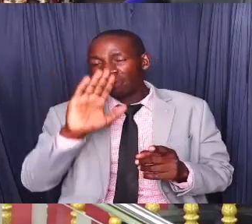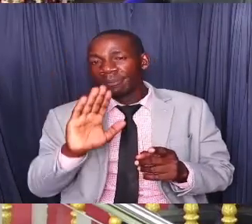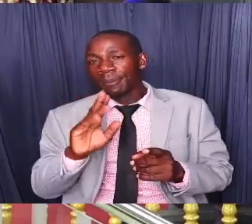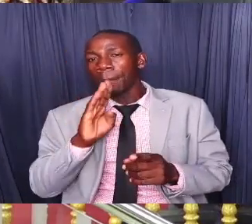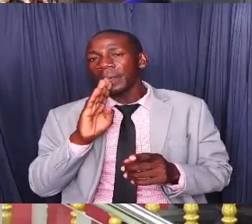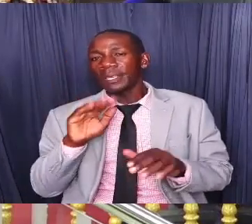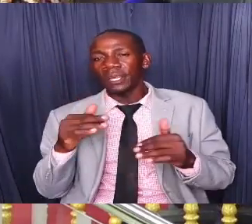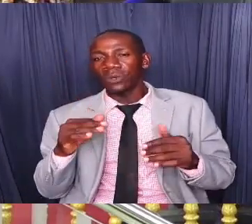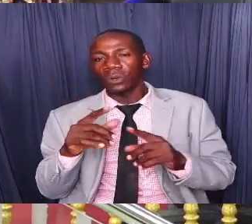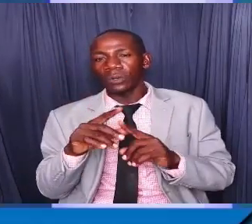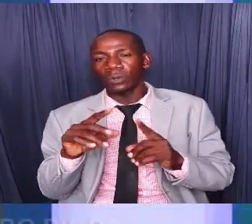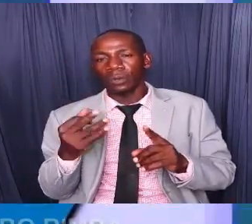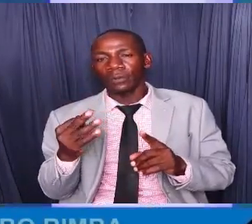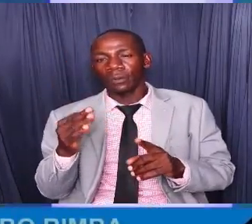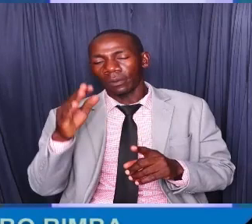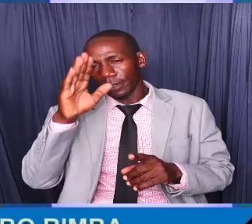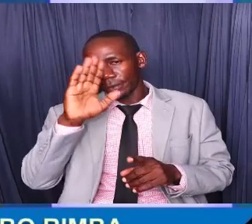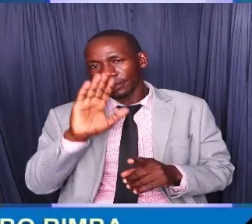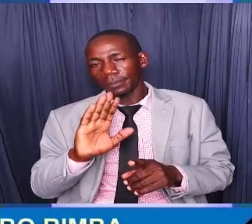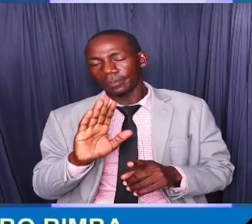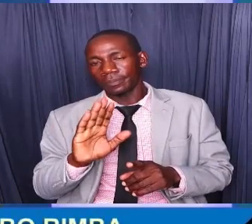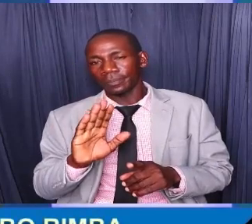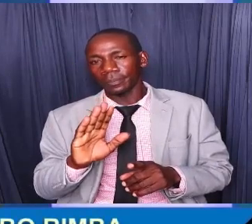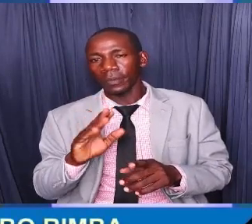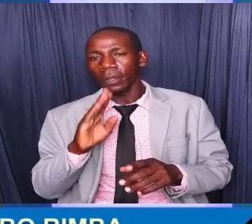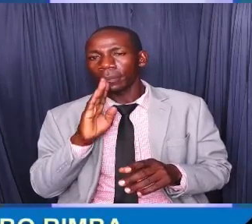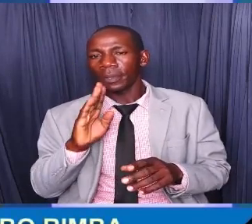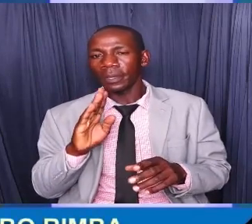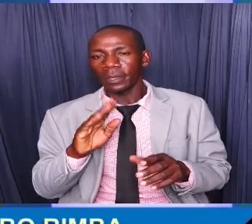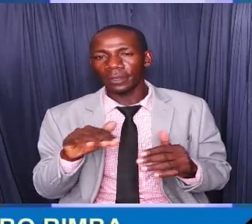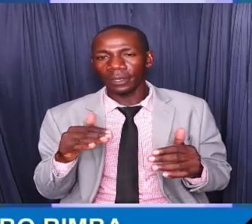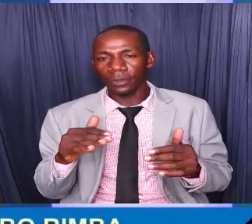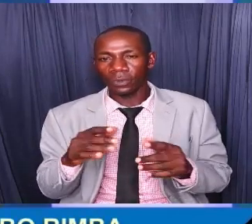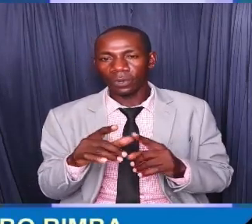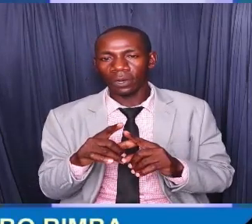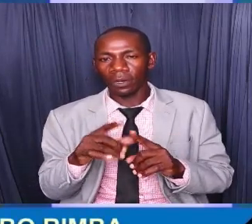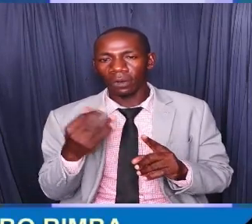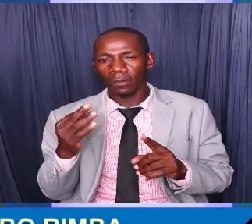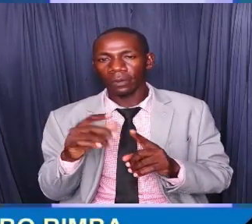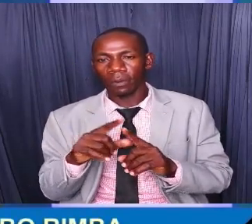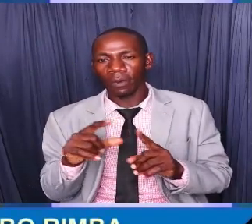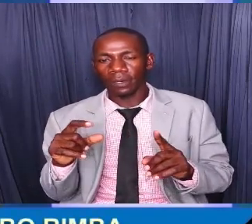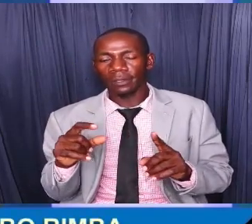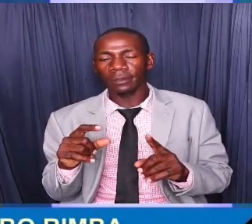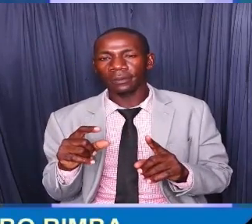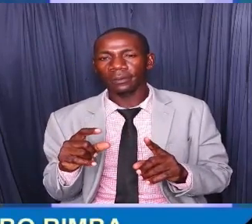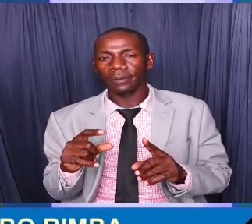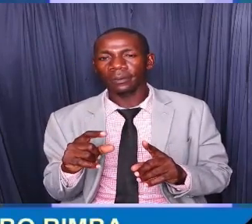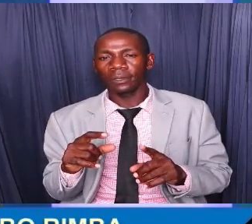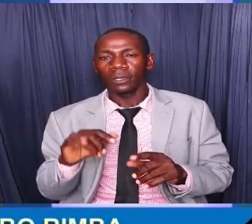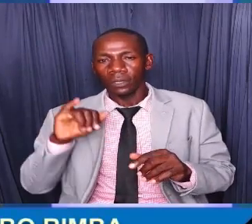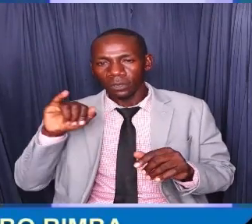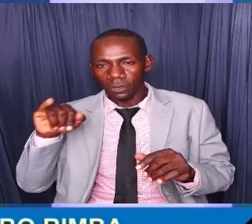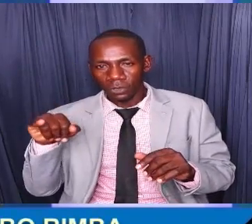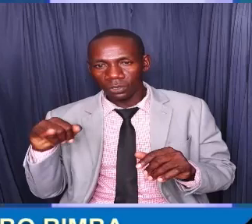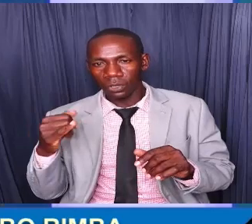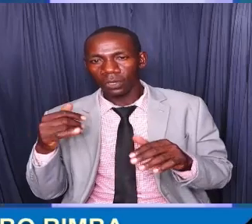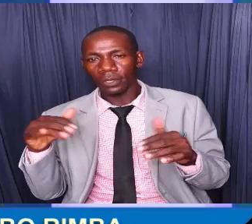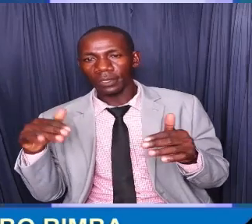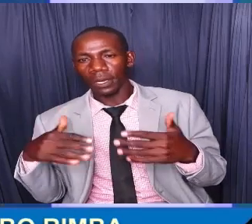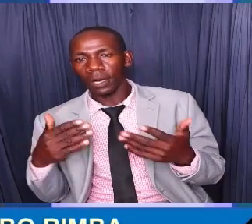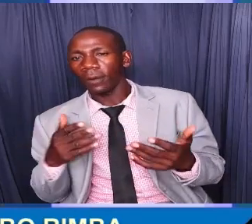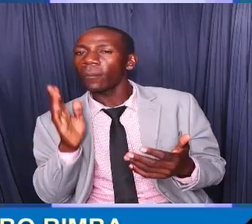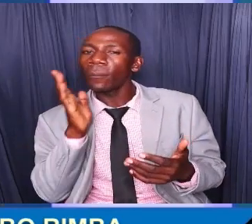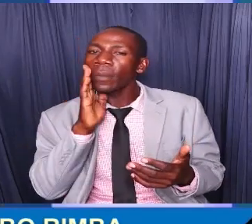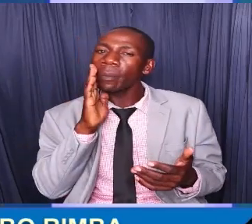Uwe mtendaji wa neno. Be a doer. Lengo langu ni kuwa mtendaji wa neno. My main aim is being Kilo a doer. Kilichookoa Yakobo alitenda alivyoagizwa na mamake.